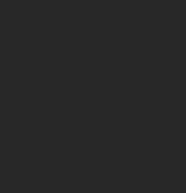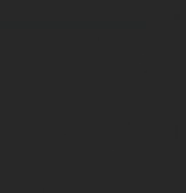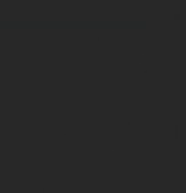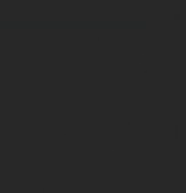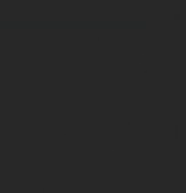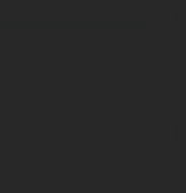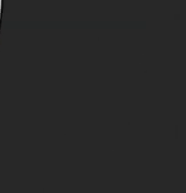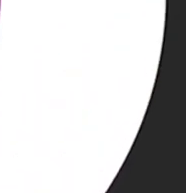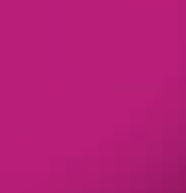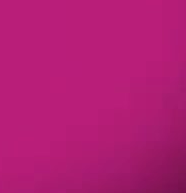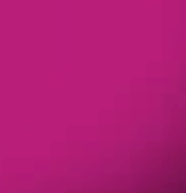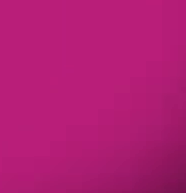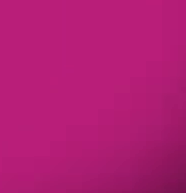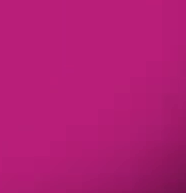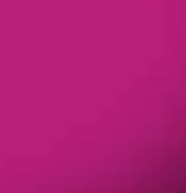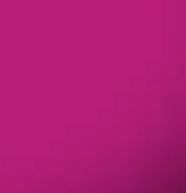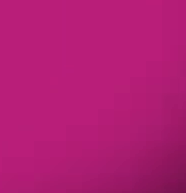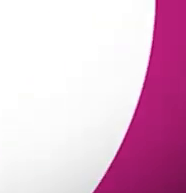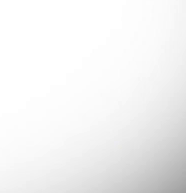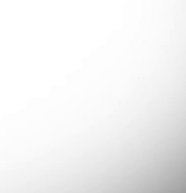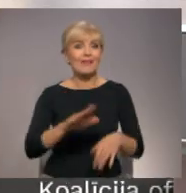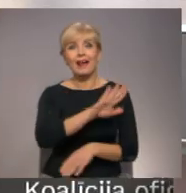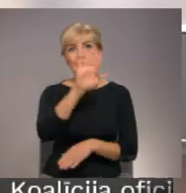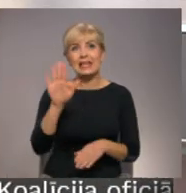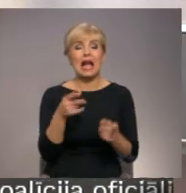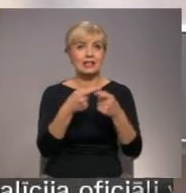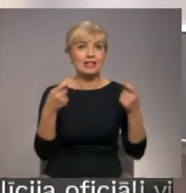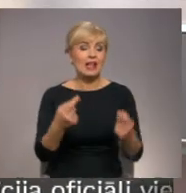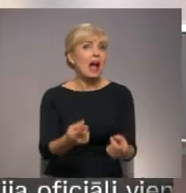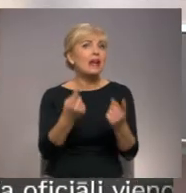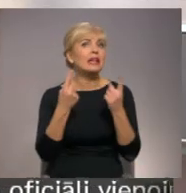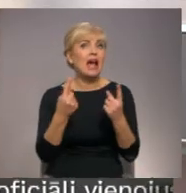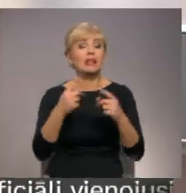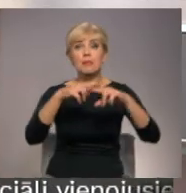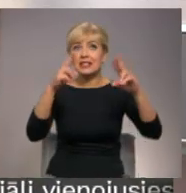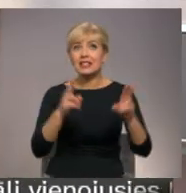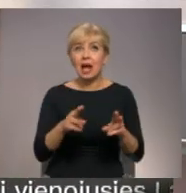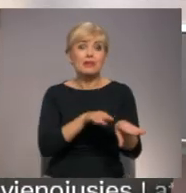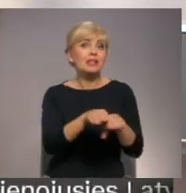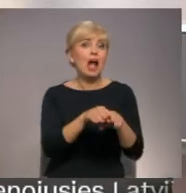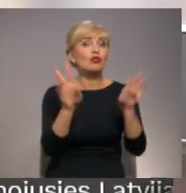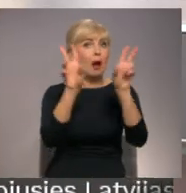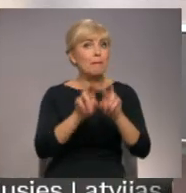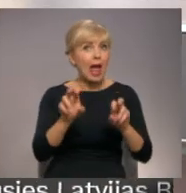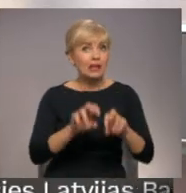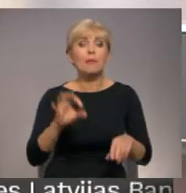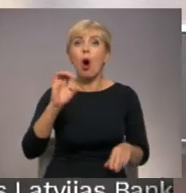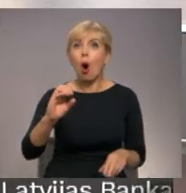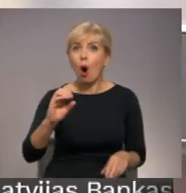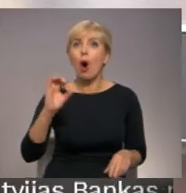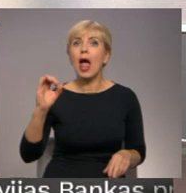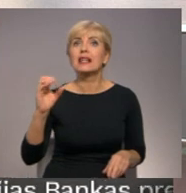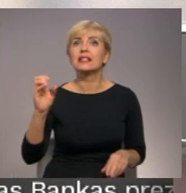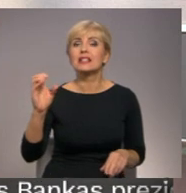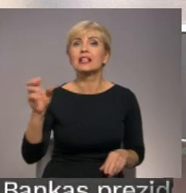Re, viss ēters ir te! Ietekmīgākā starptautiski salīdzinošā pētījuma OECD